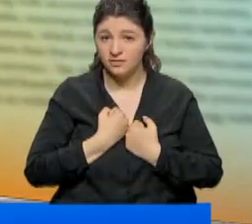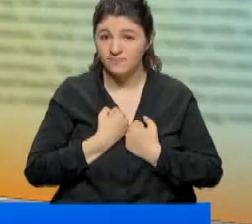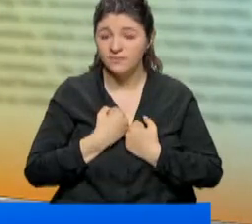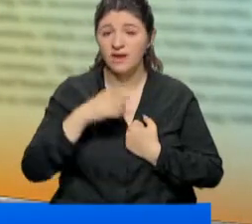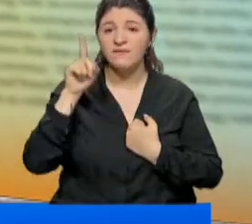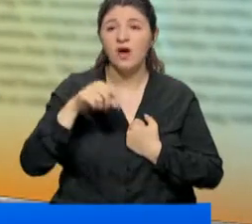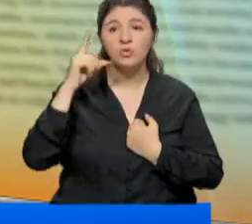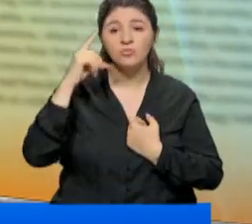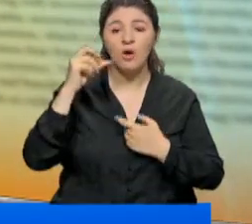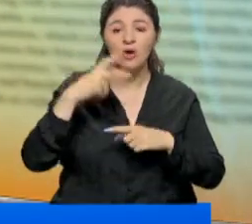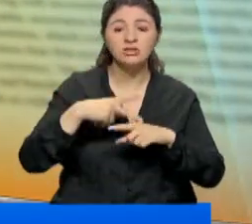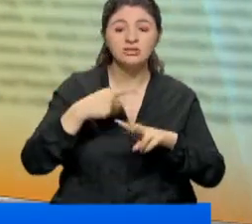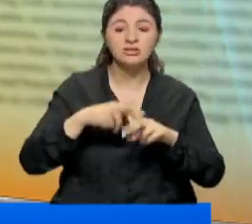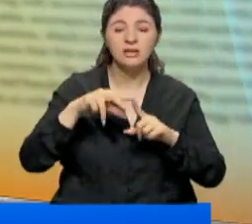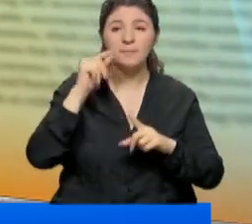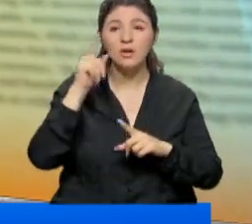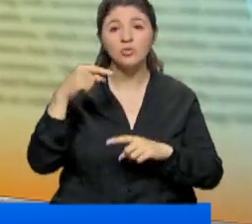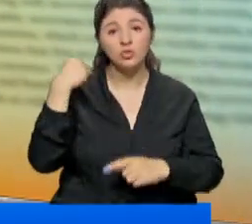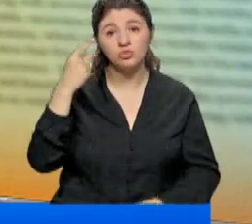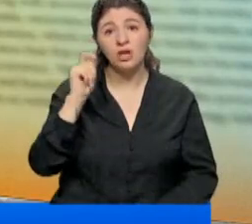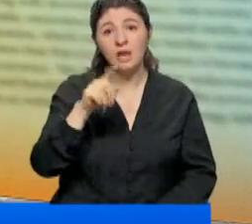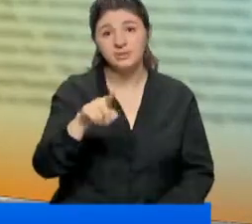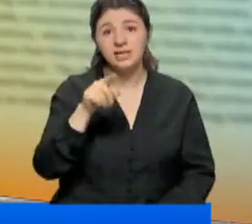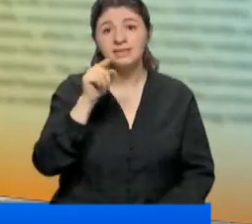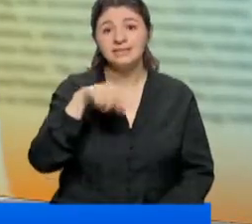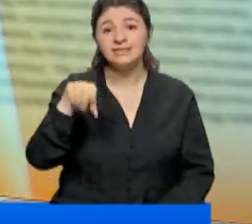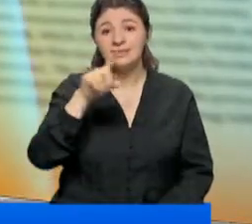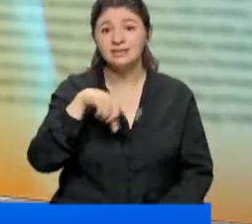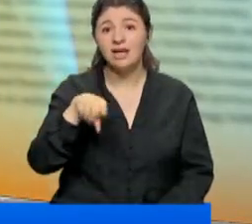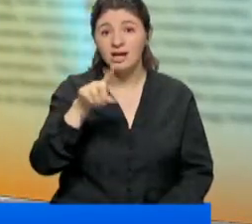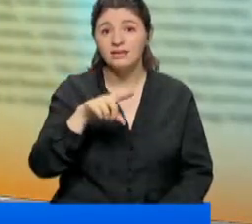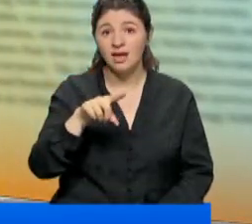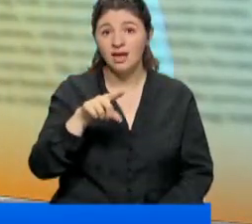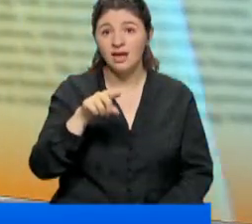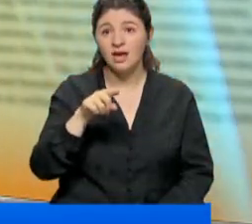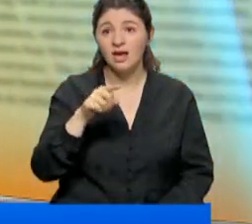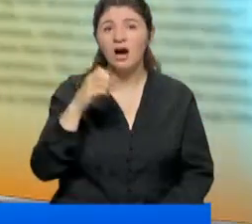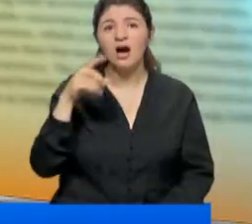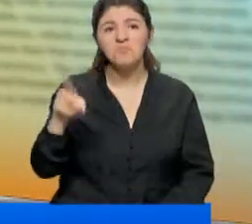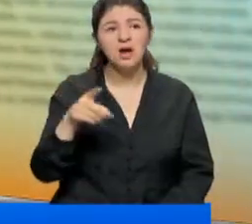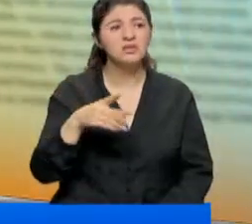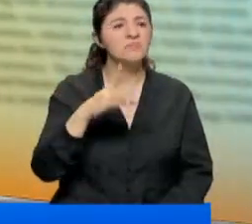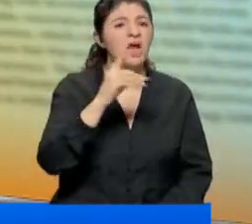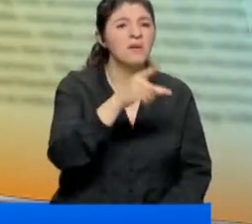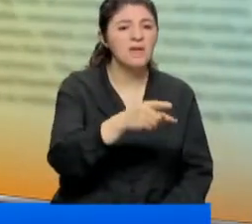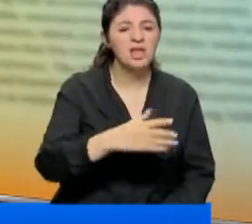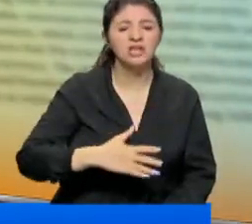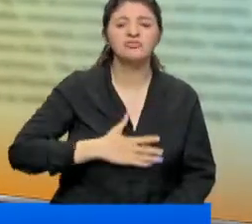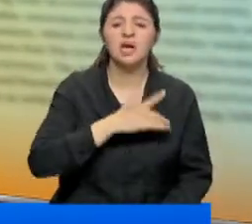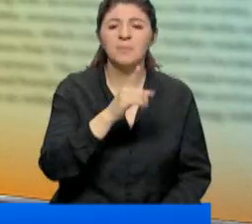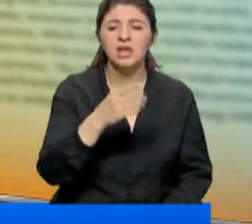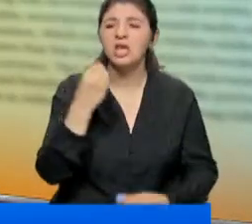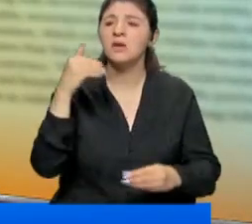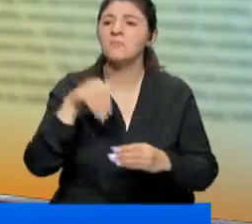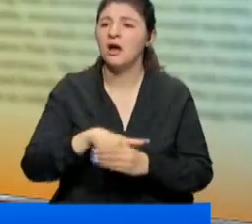bu vergi uzmanı Ozan bingöl'ü izlerken onu da düşünün Sizlerde AK Partili sime penisi